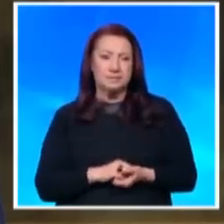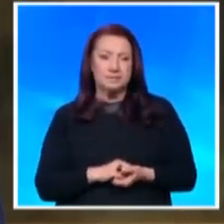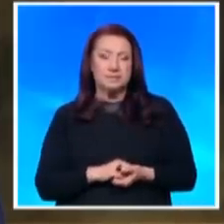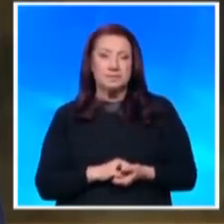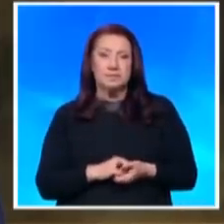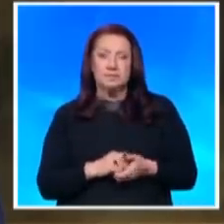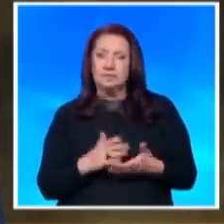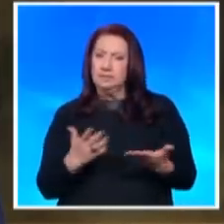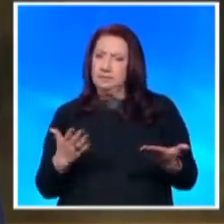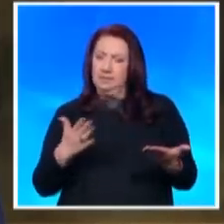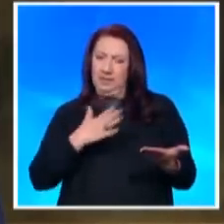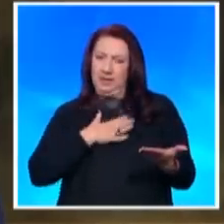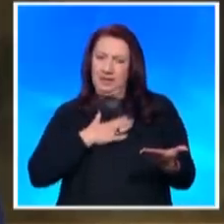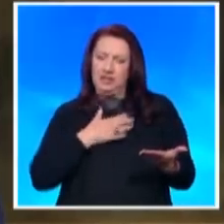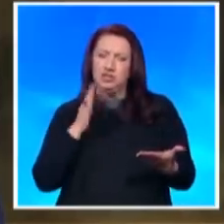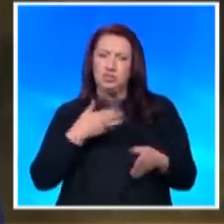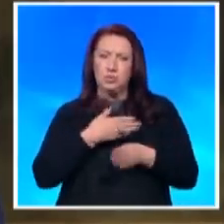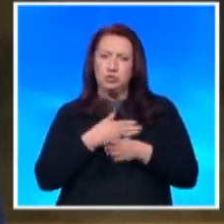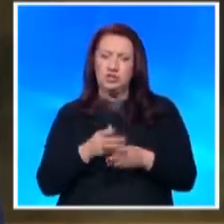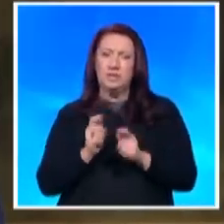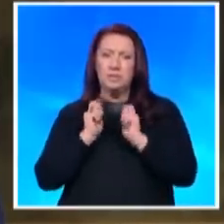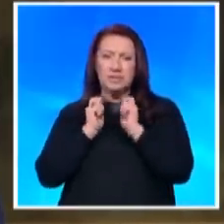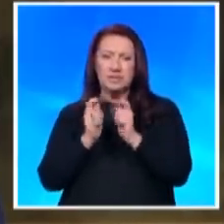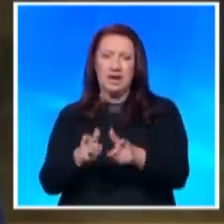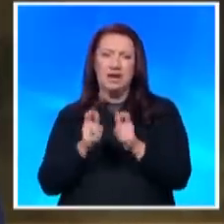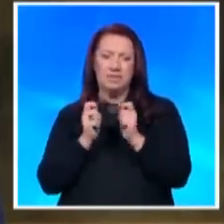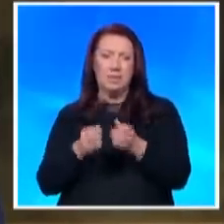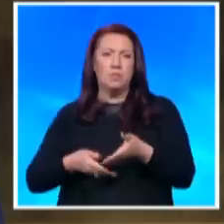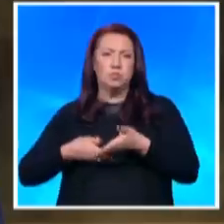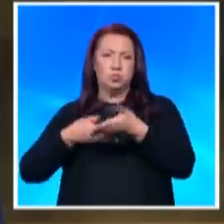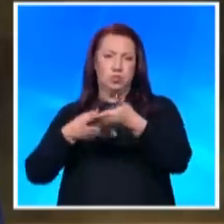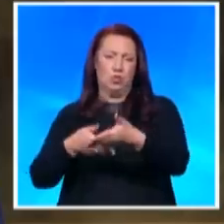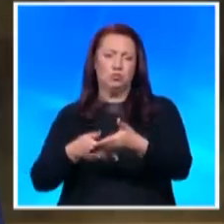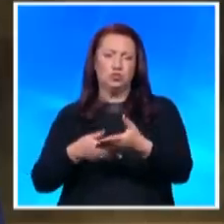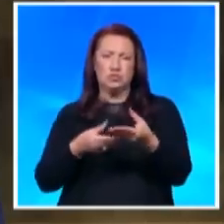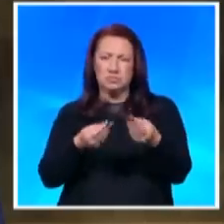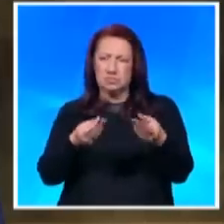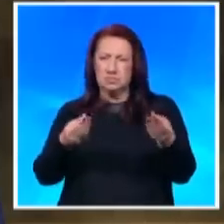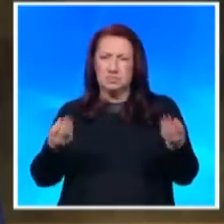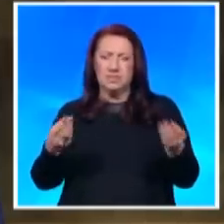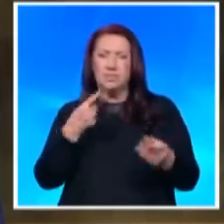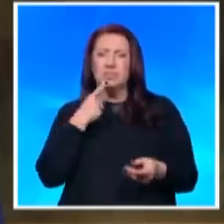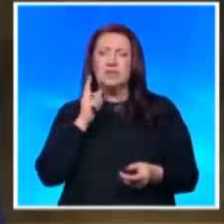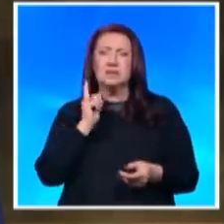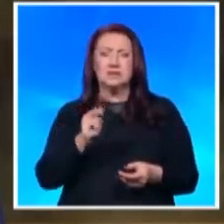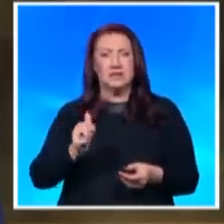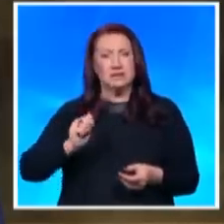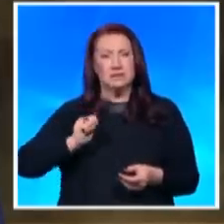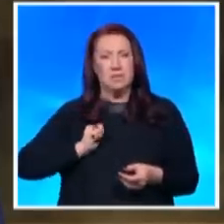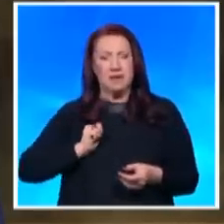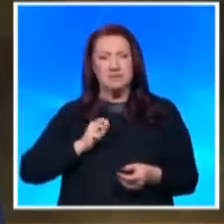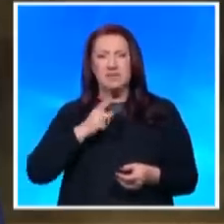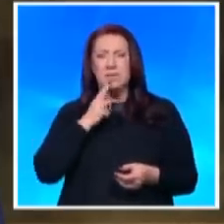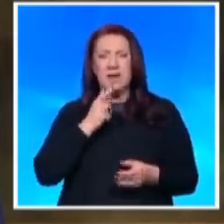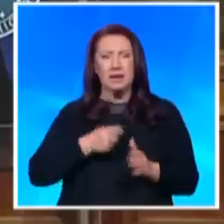Нацията ни ще продължи да предоставя помощ на двустранно и многостранно ниво, да гарантира спазването на строгите санкции